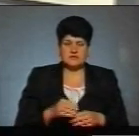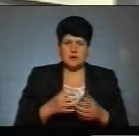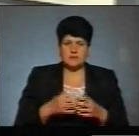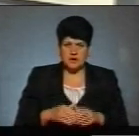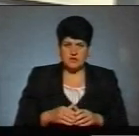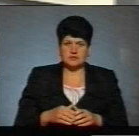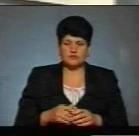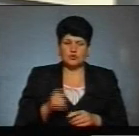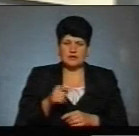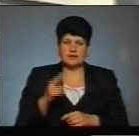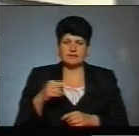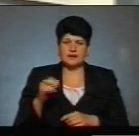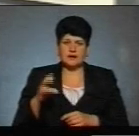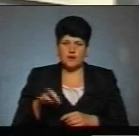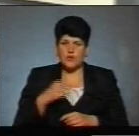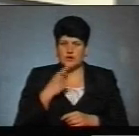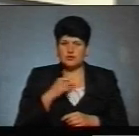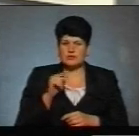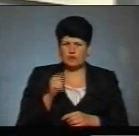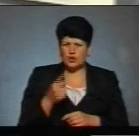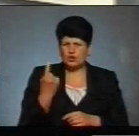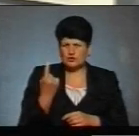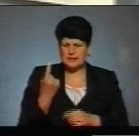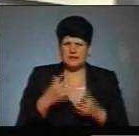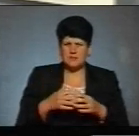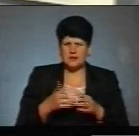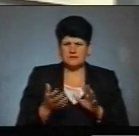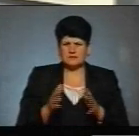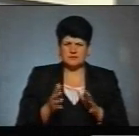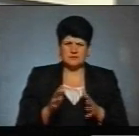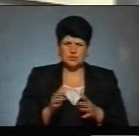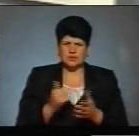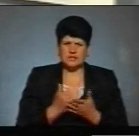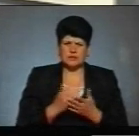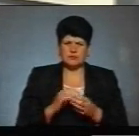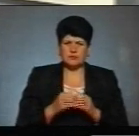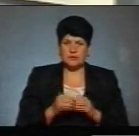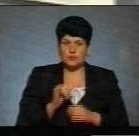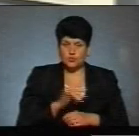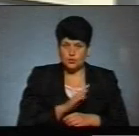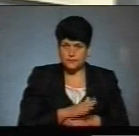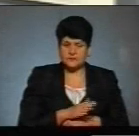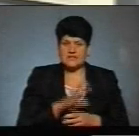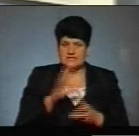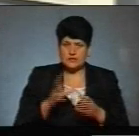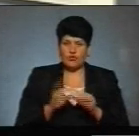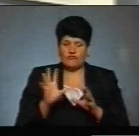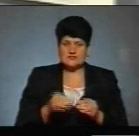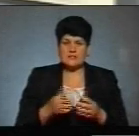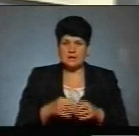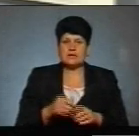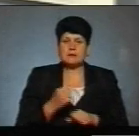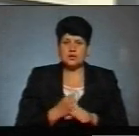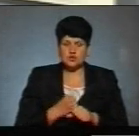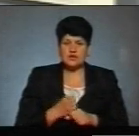і тоді датчани говорили про те, що один апарат, там він його треба десь, ну є десь деякі збої по ньому, так? Загалом всі апарати вони